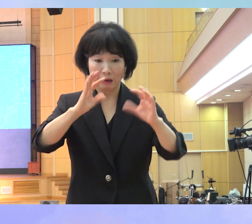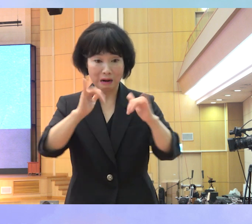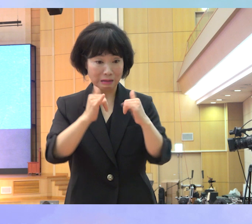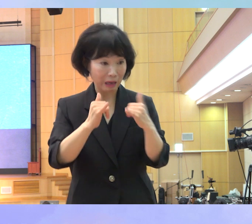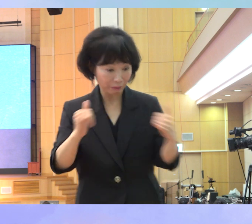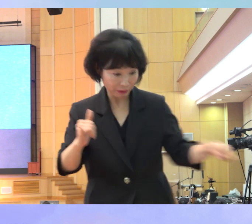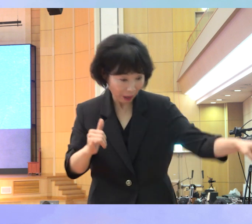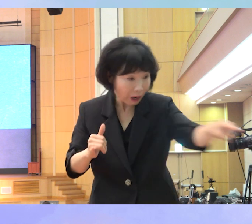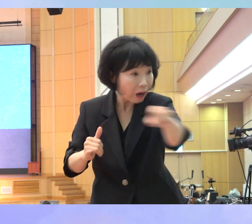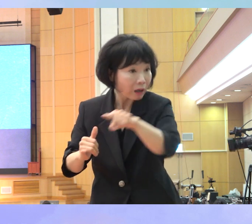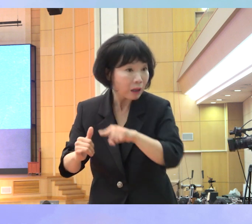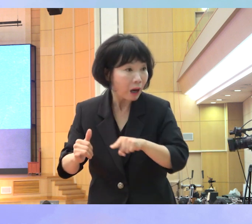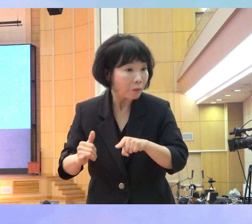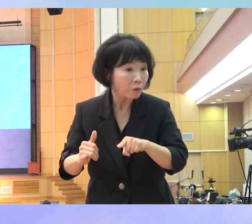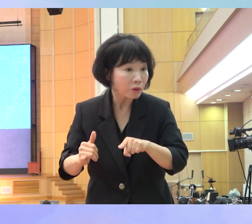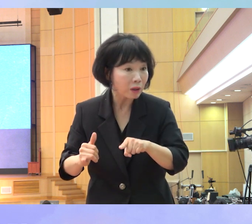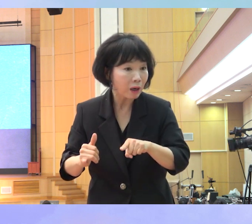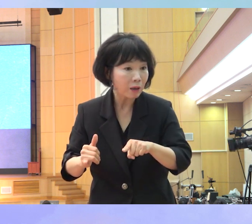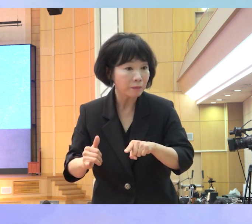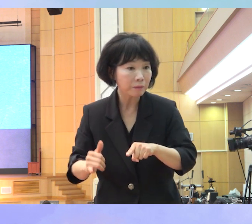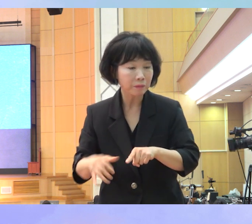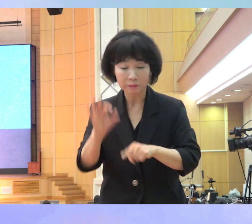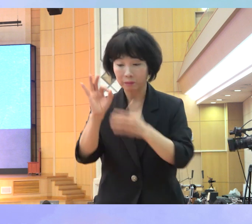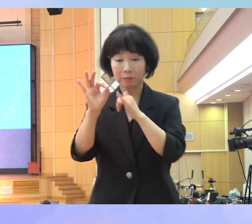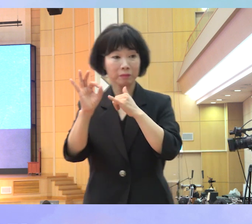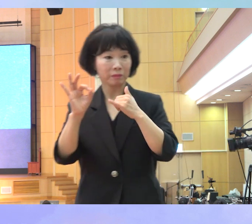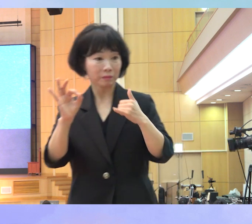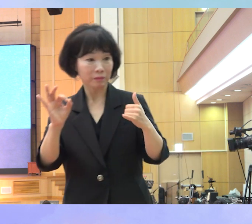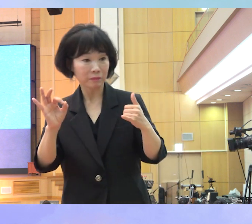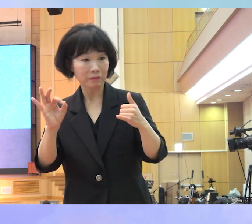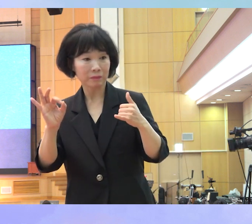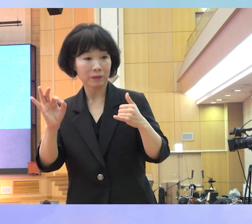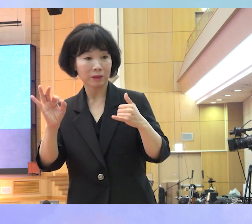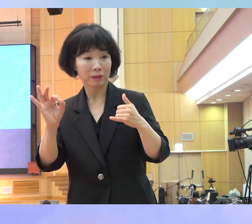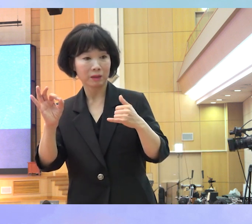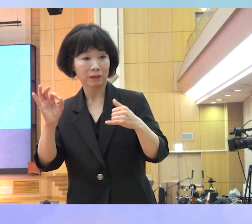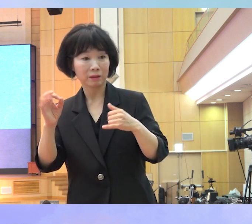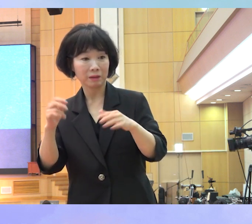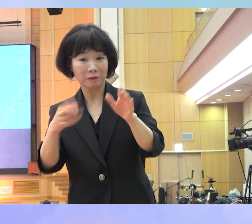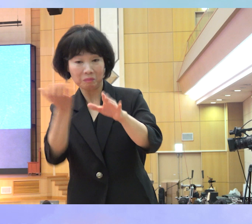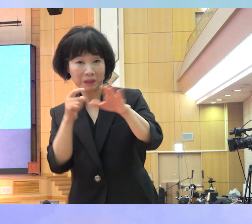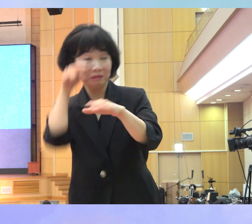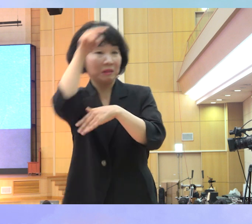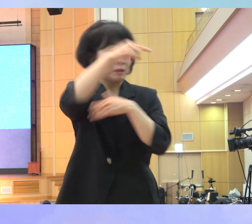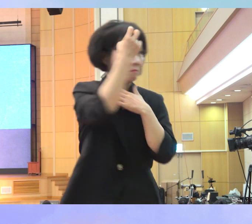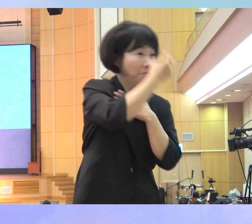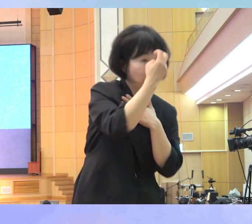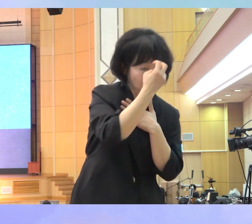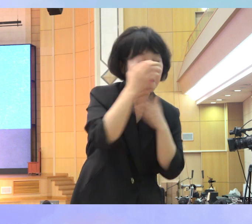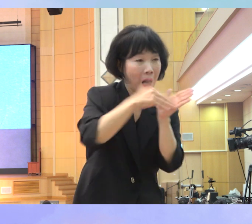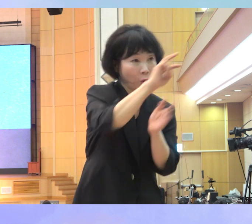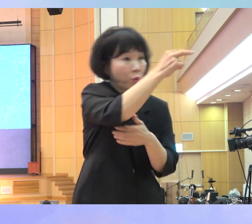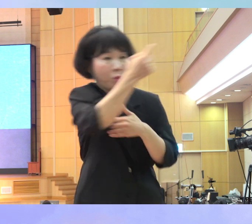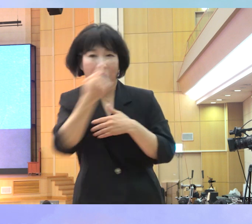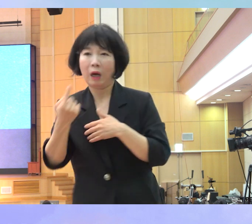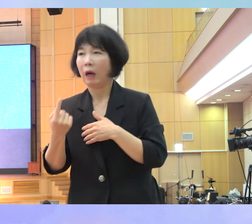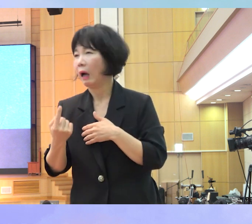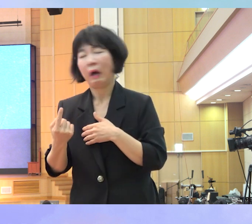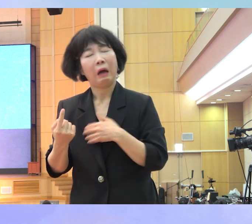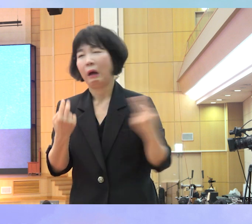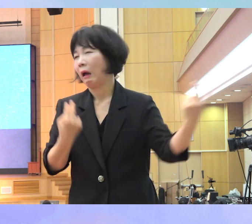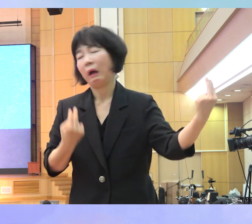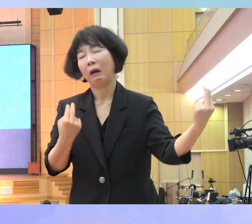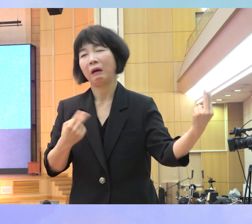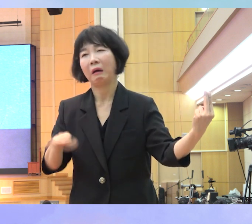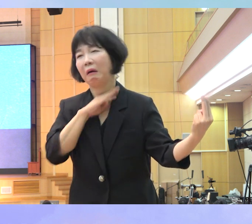백성들이 열 정탐꾼이 가나안 갔다 와서 그들은 장대하고 안 될 거고 우리는 메뚜기 같고.